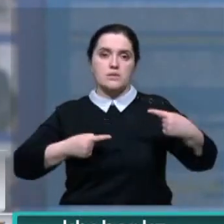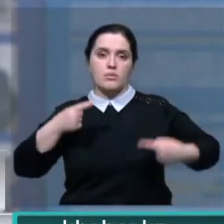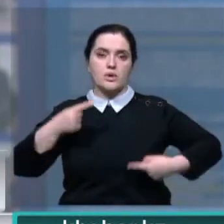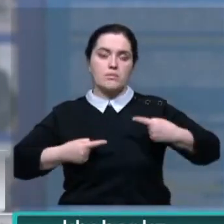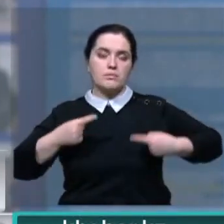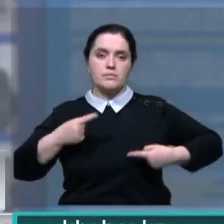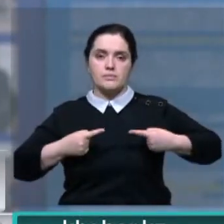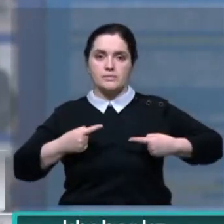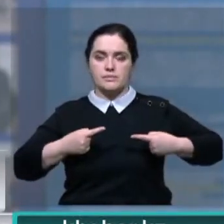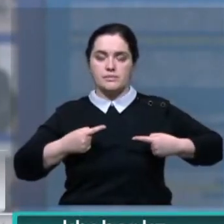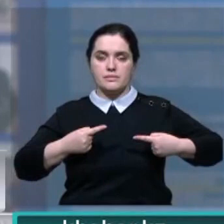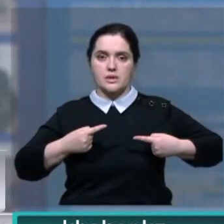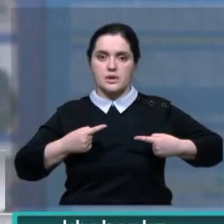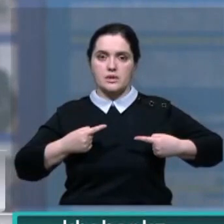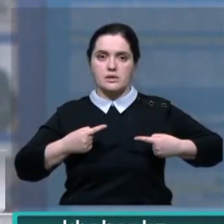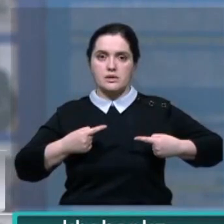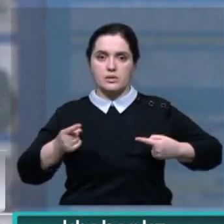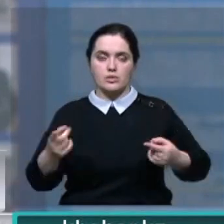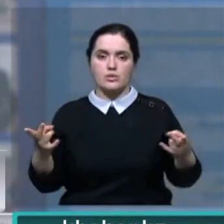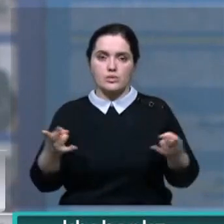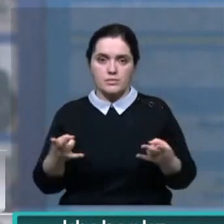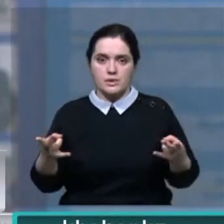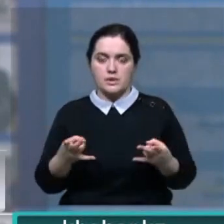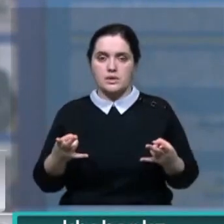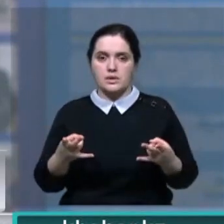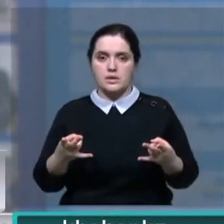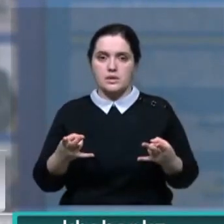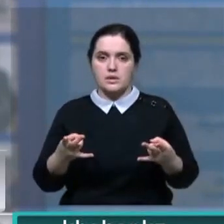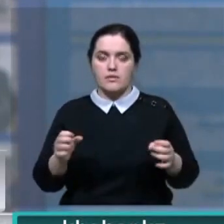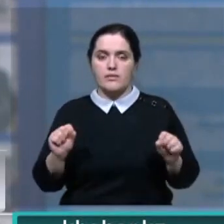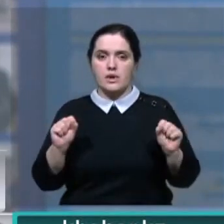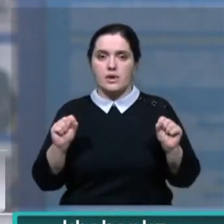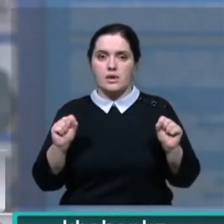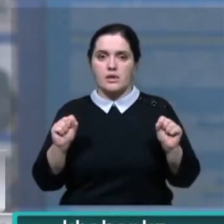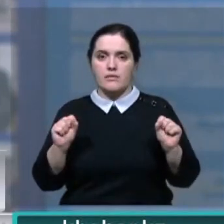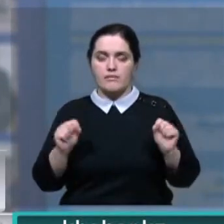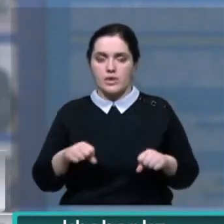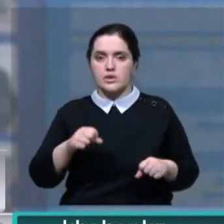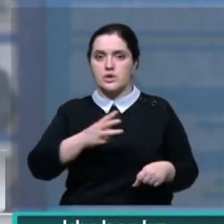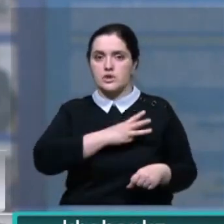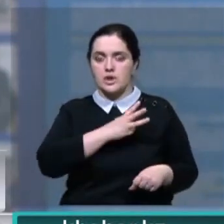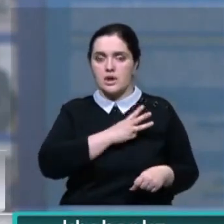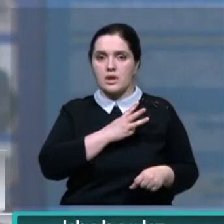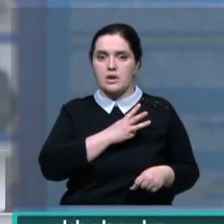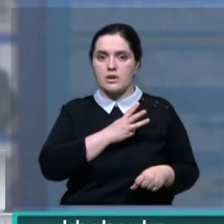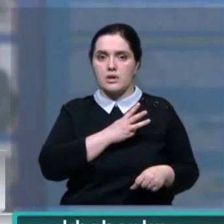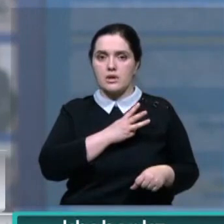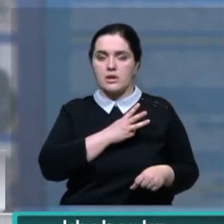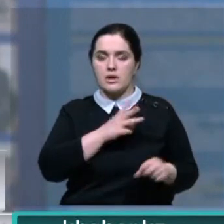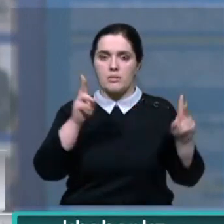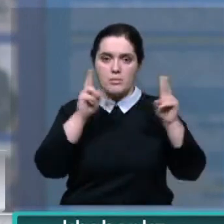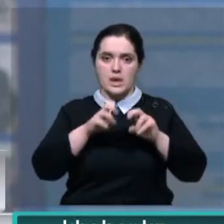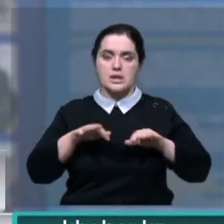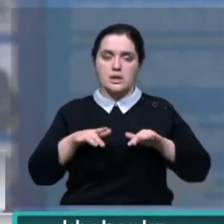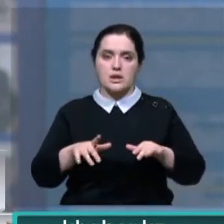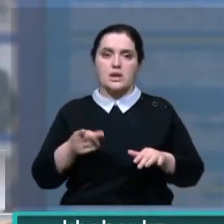да, здесь, я считаю, необходимо ввести, возможно, или желательно ввести рассмотрение дела судом